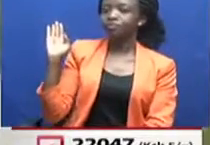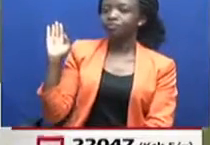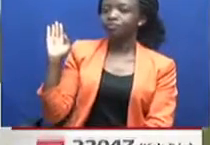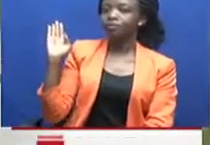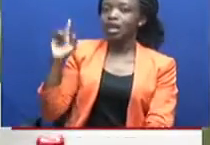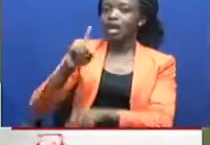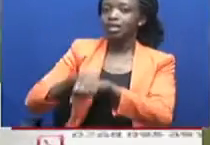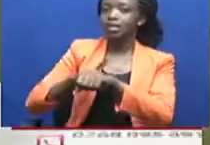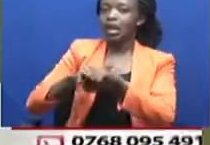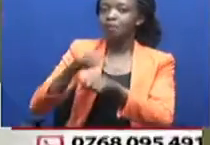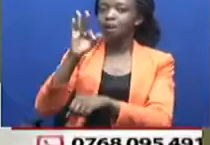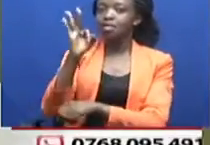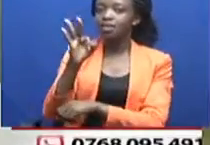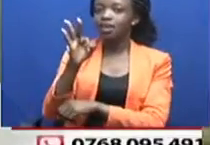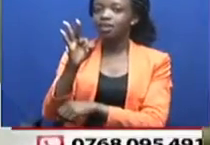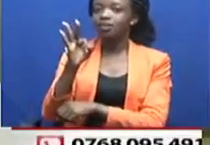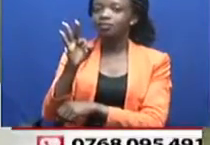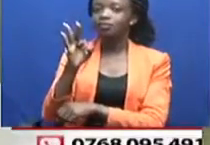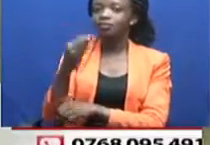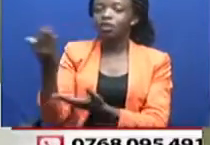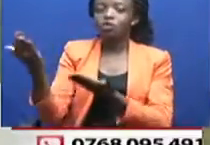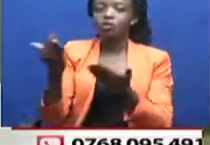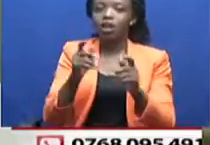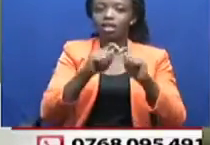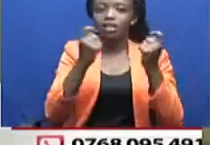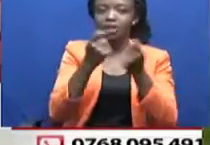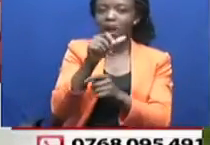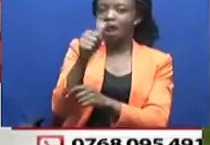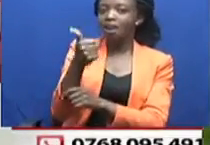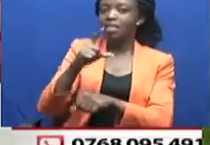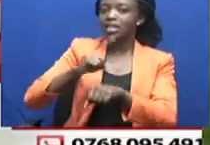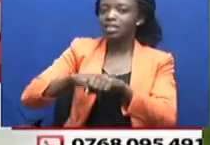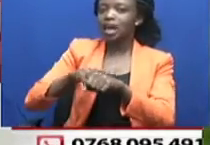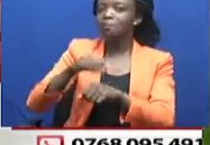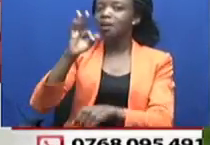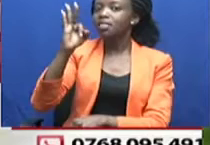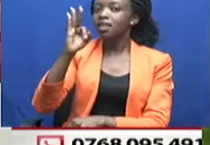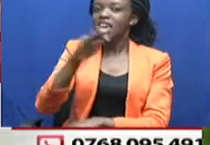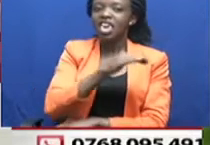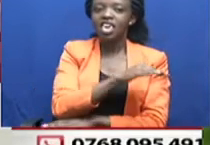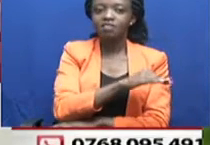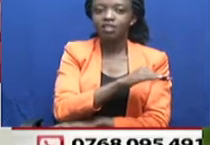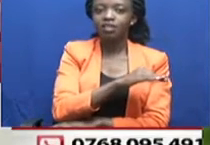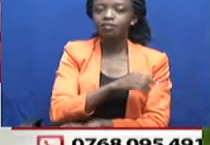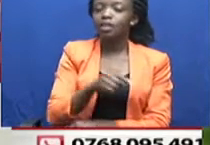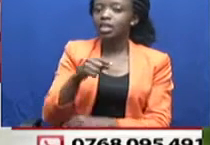9, na Nzoia Sugar waalike Kariobangi Sharks ugani Sudi kuanzia saa 9 alasiri.